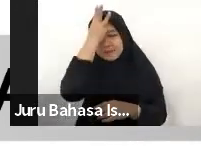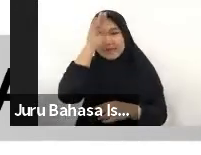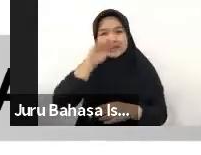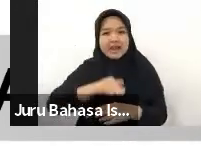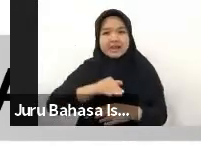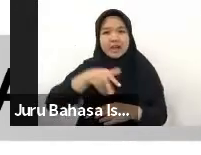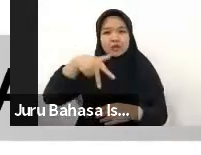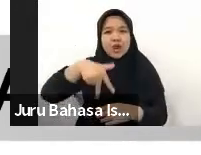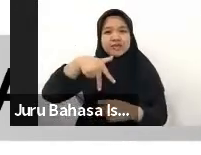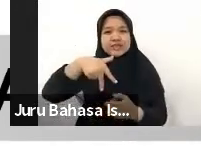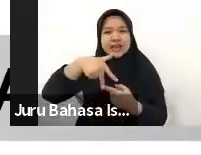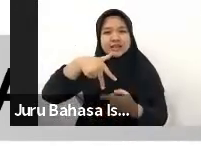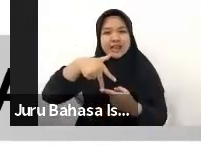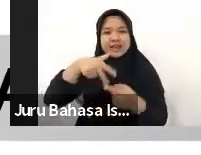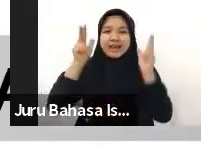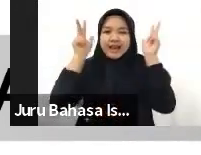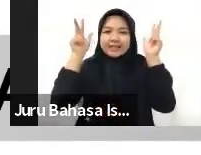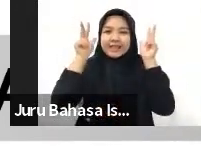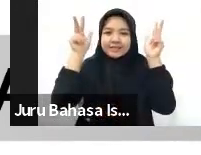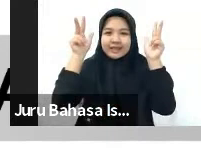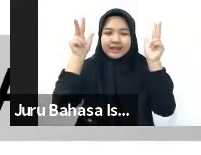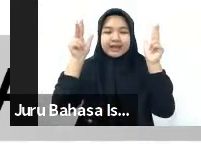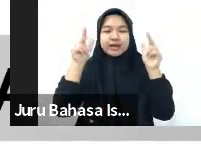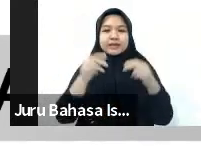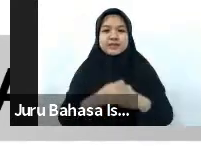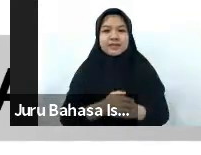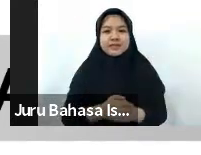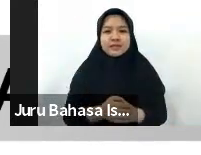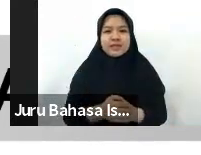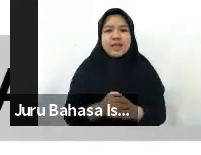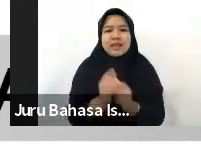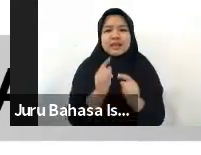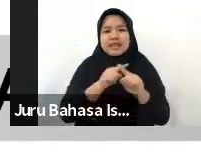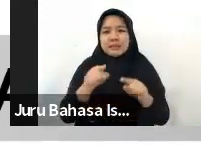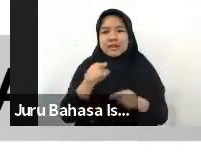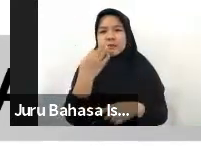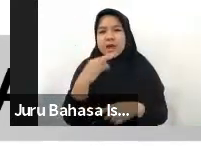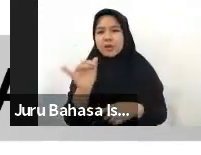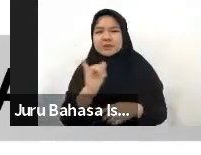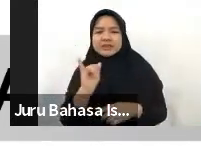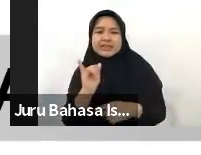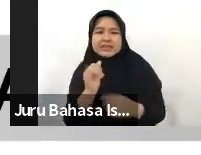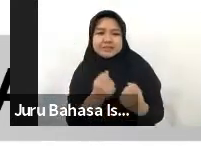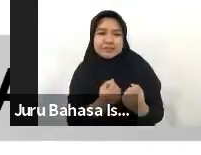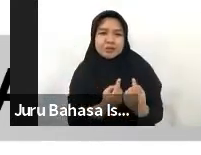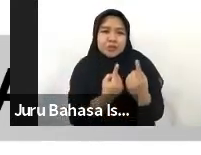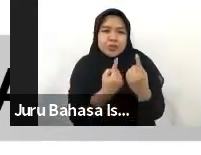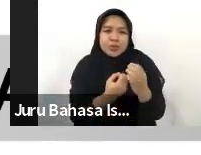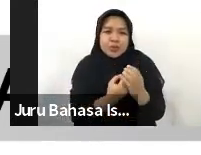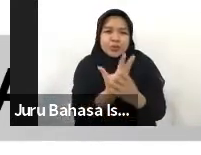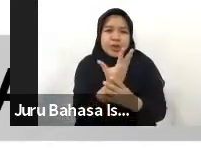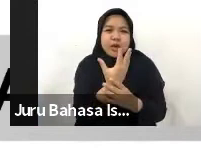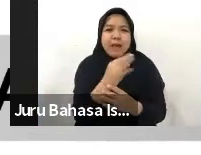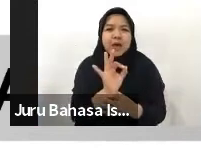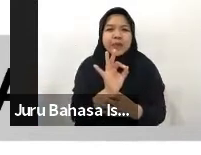Selatan, NTT begitu. Tapi ini baru semacam kecambah gitu ya. Jadi kita ingin agar